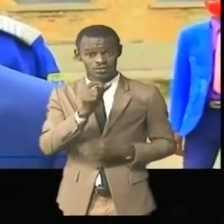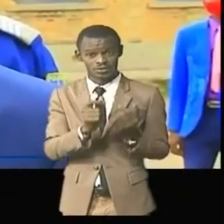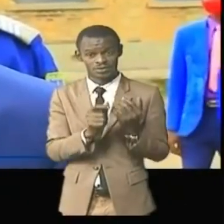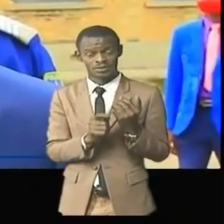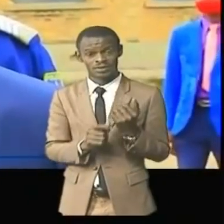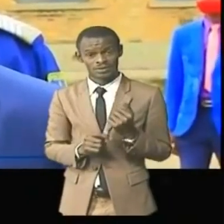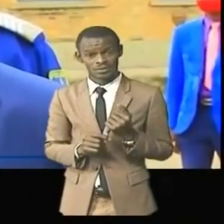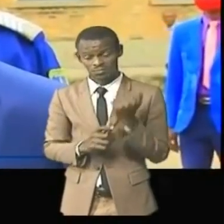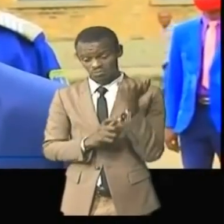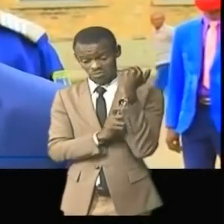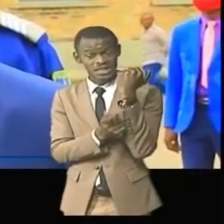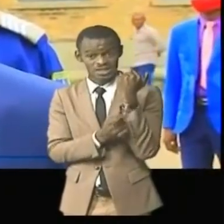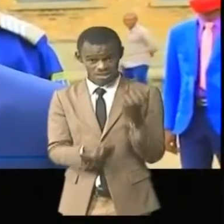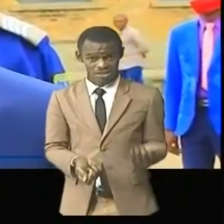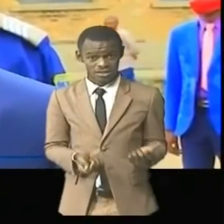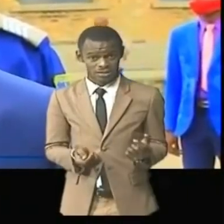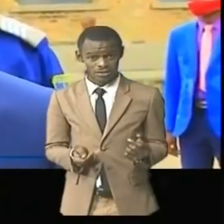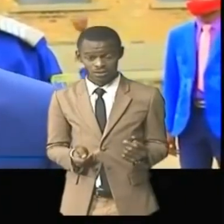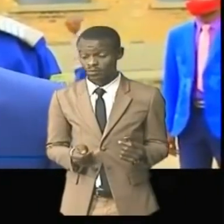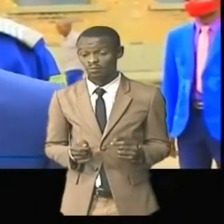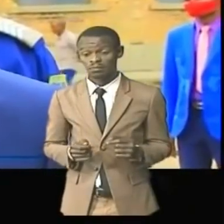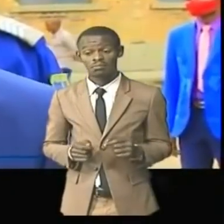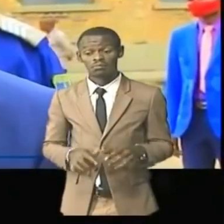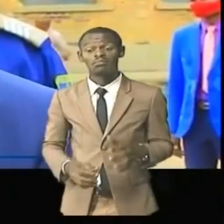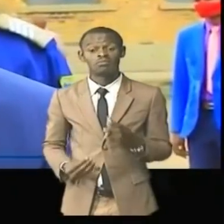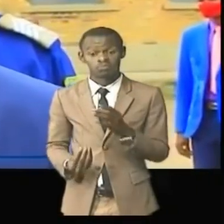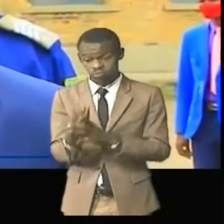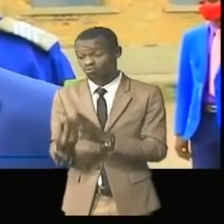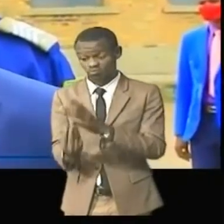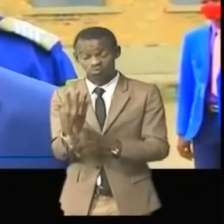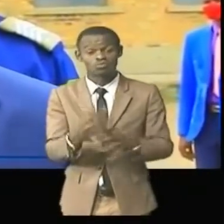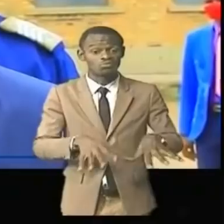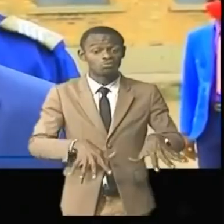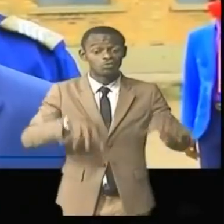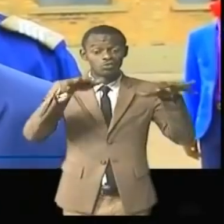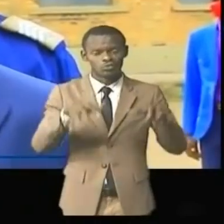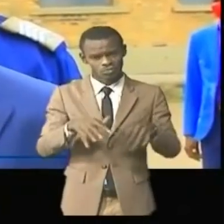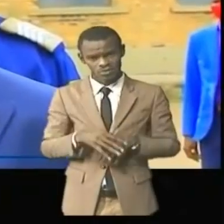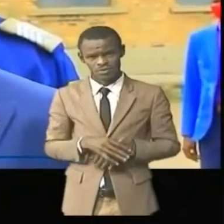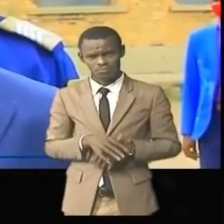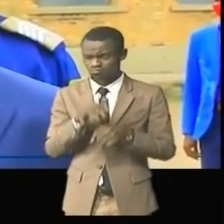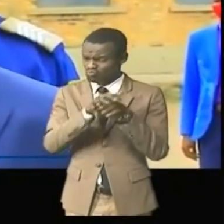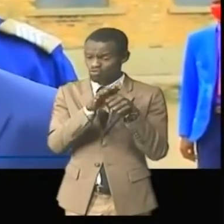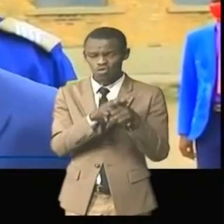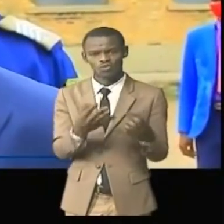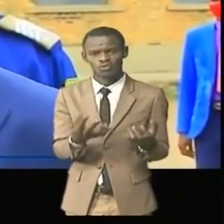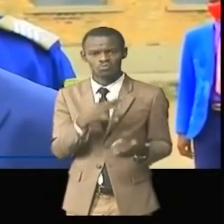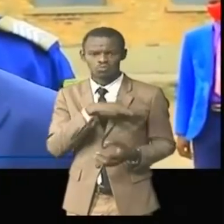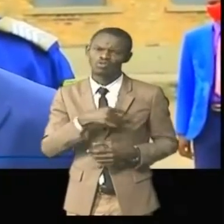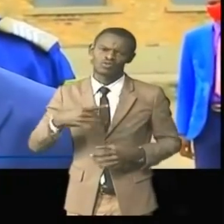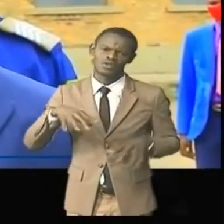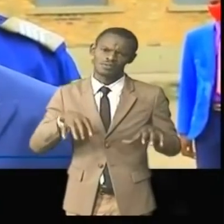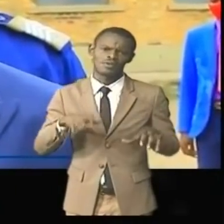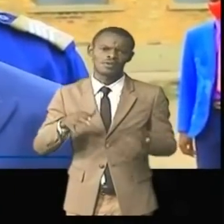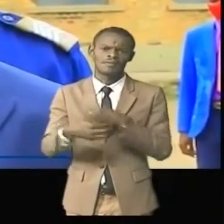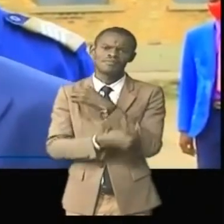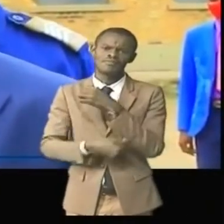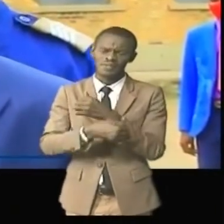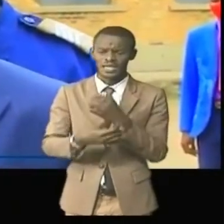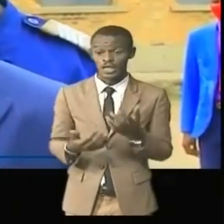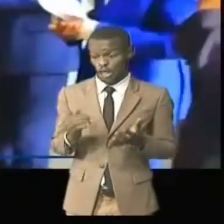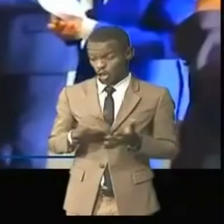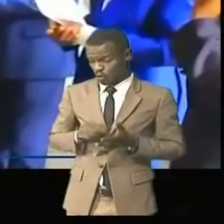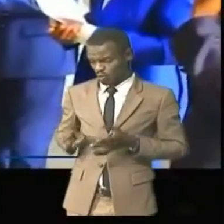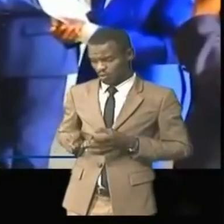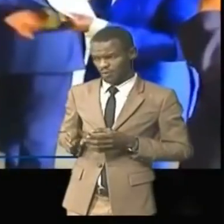donc le directeur de prison fait un bon travail en leur faisant apprendre aussi le métier. Et pour